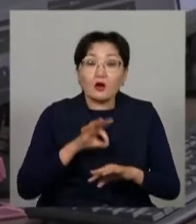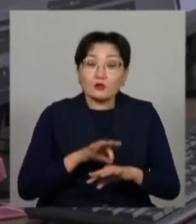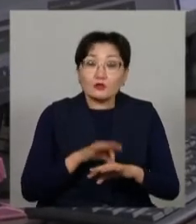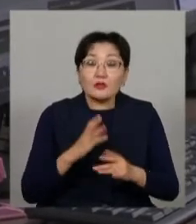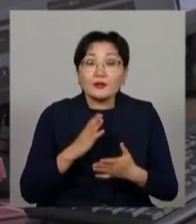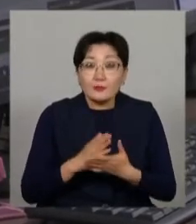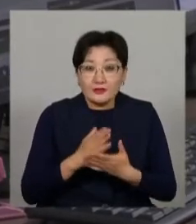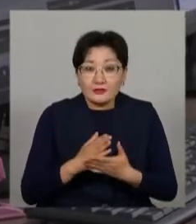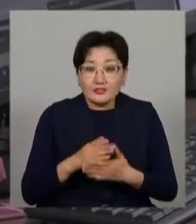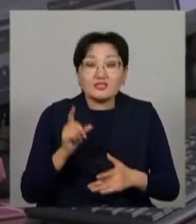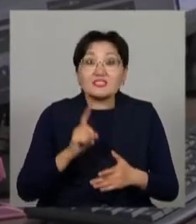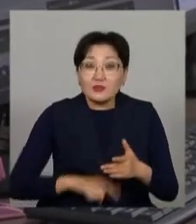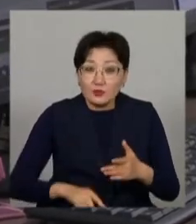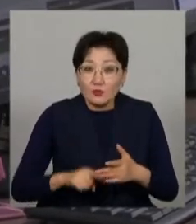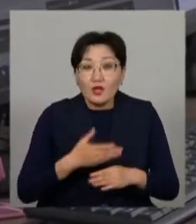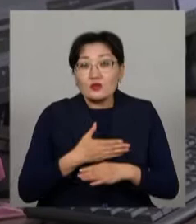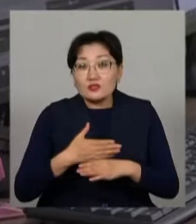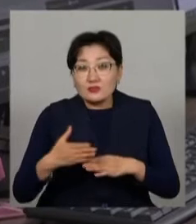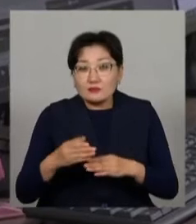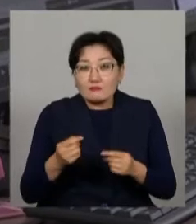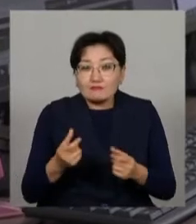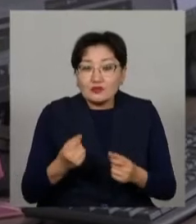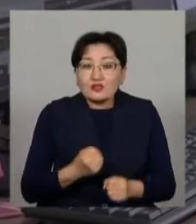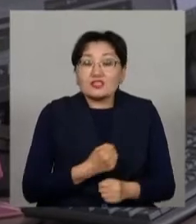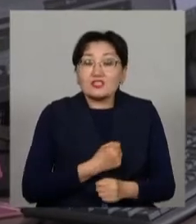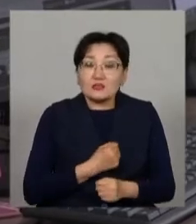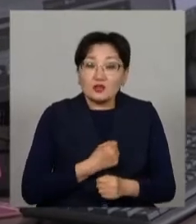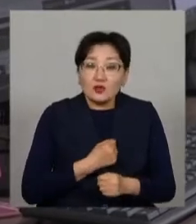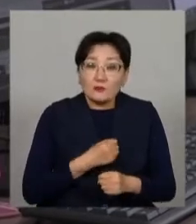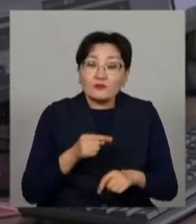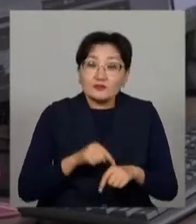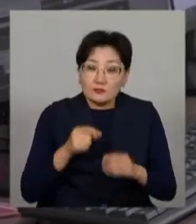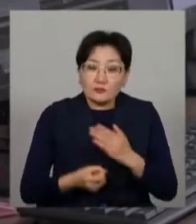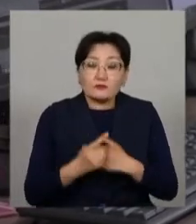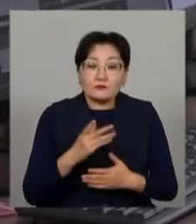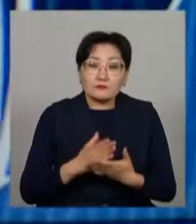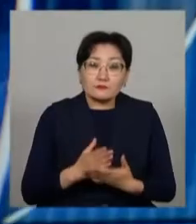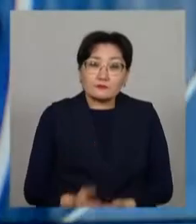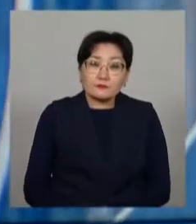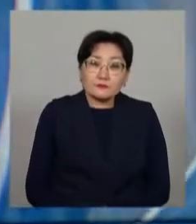яғни бар екеніне көздері жетіп, одан кейін кішкене өкініш сезімдері болып жатады.